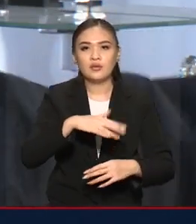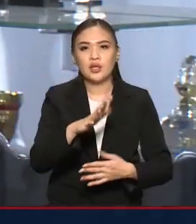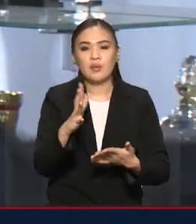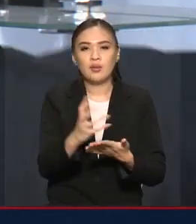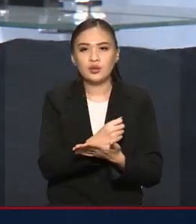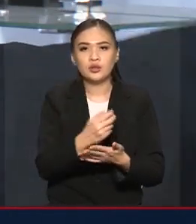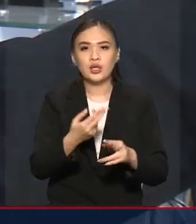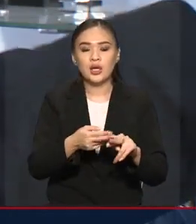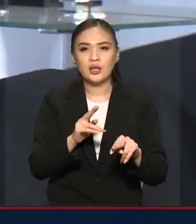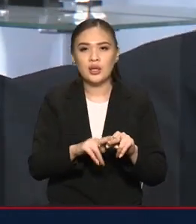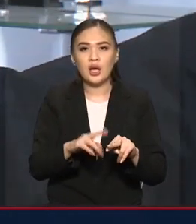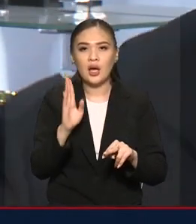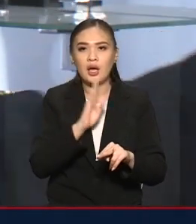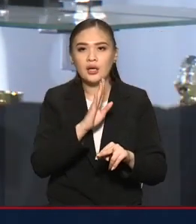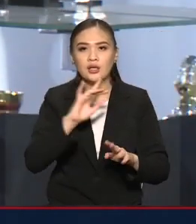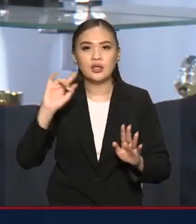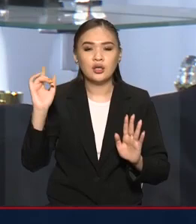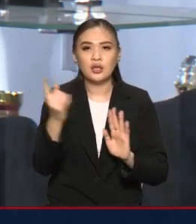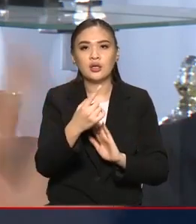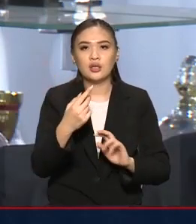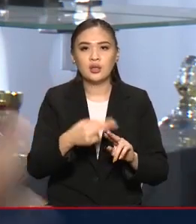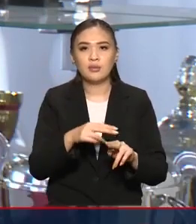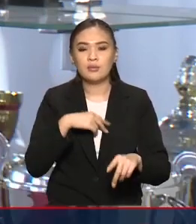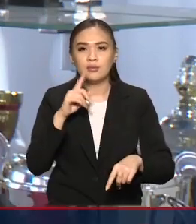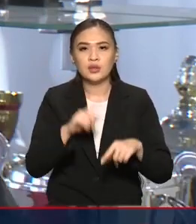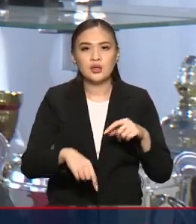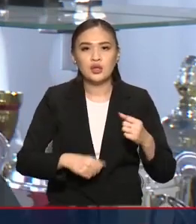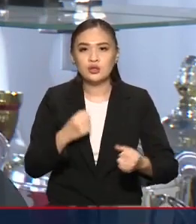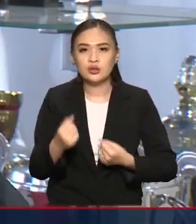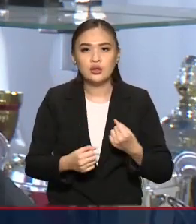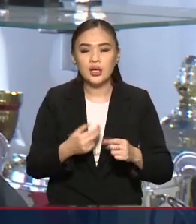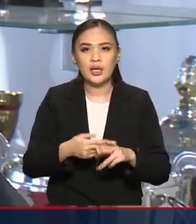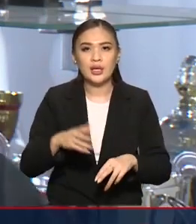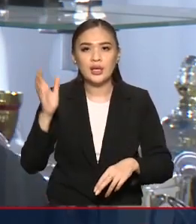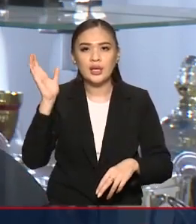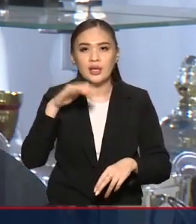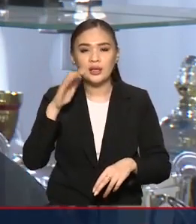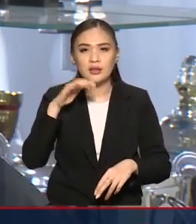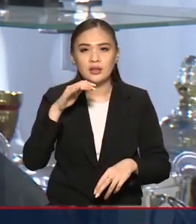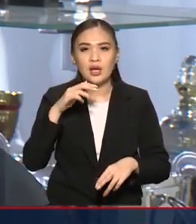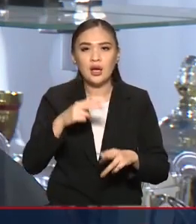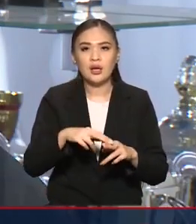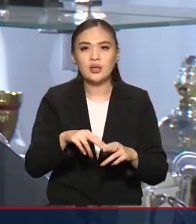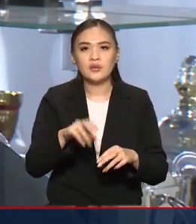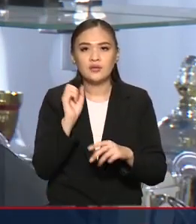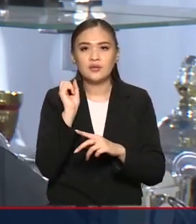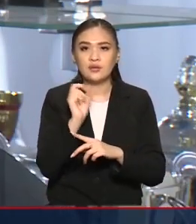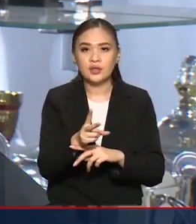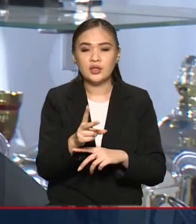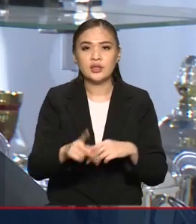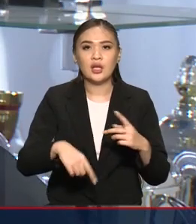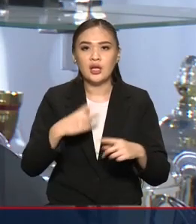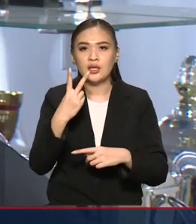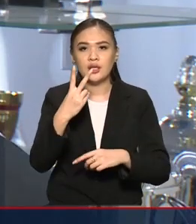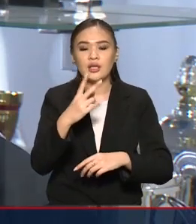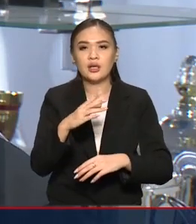жүгіріп қашып, сол жақта да әйел адам шығады. Мен сол жаққа жүгіріп барам, итті ары қарай қуам да, екі көше